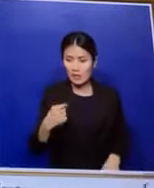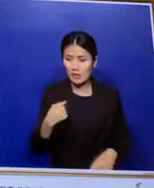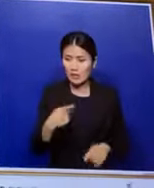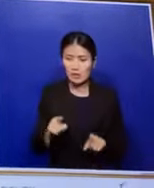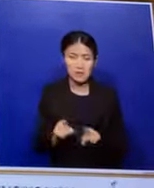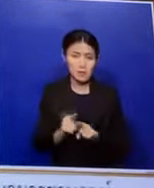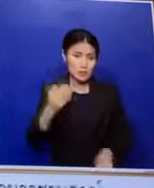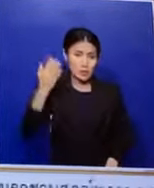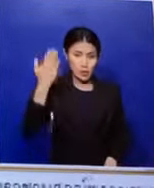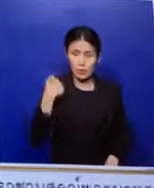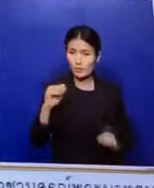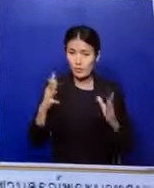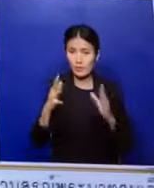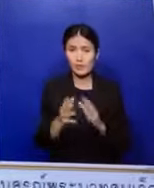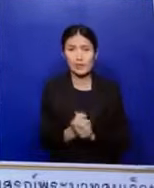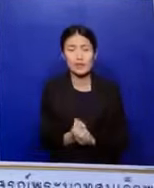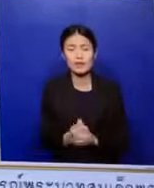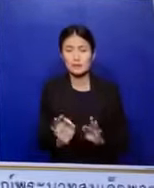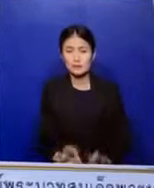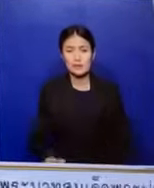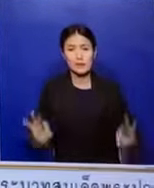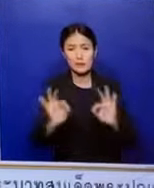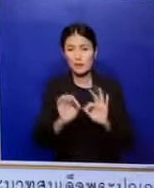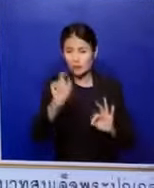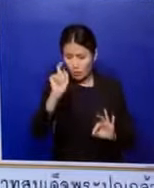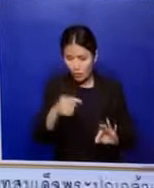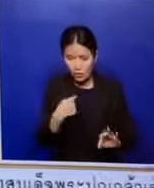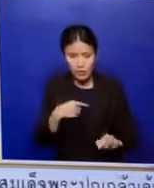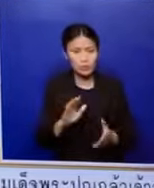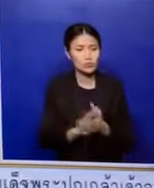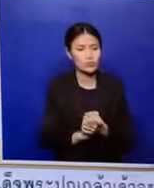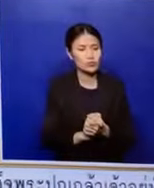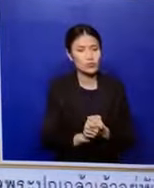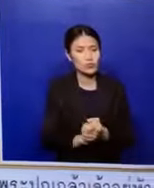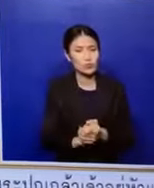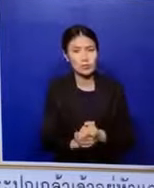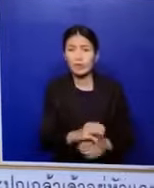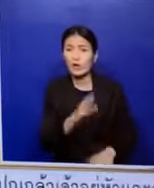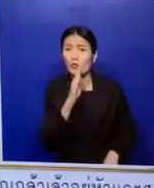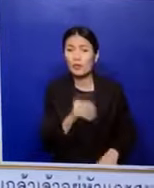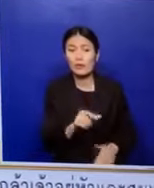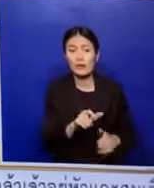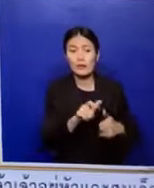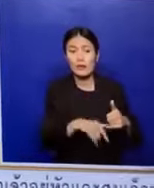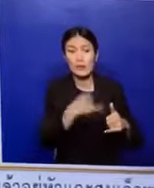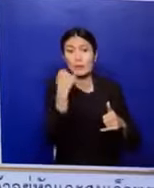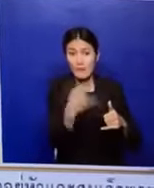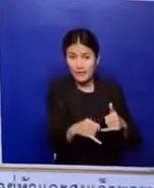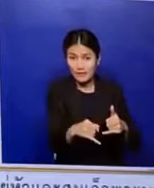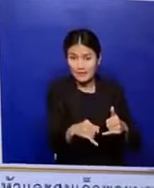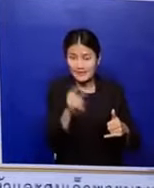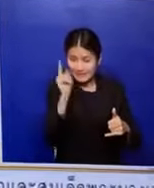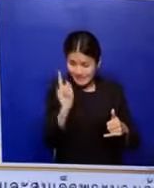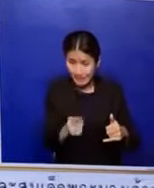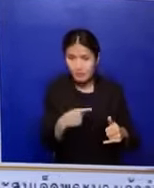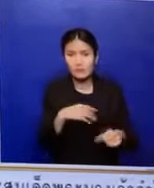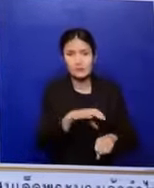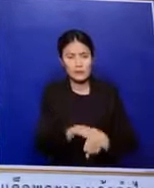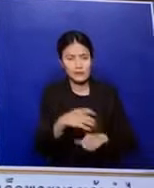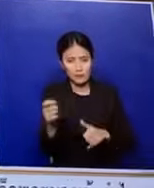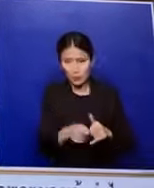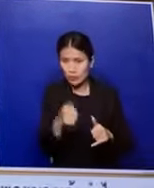ราต้องพิสูจน์ให้ได้อย่างปราศจากข้อสงสัยถ้าผู้ถูกกล่าวหาเป็นผู้กระทำความผิดจริงก็จะลงโทษได้นะครับการปฏิบั